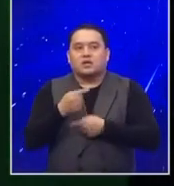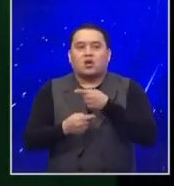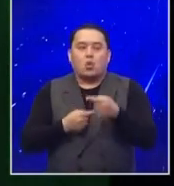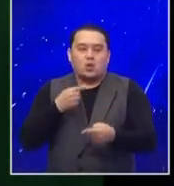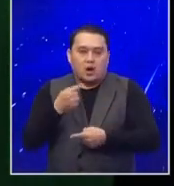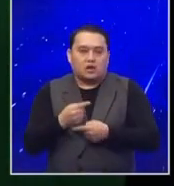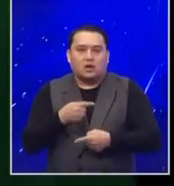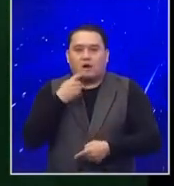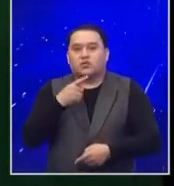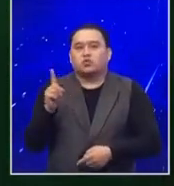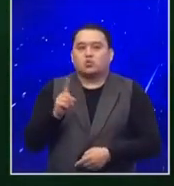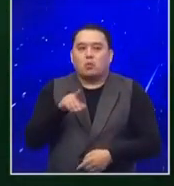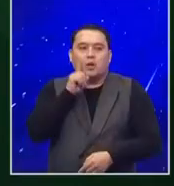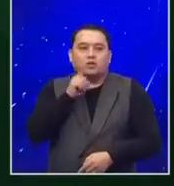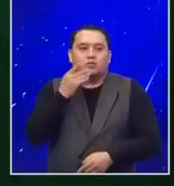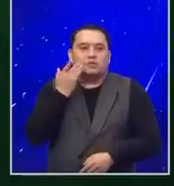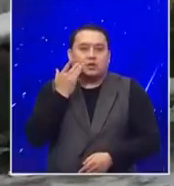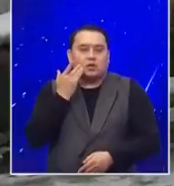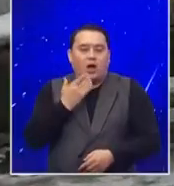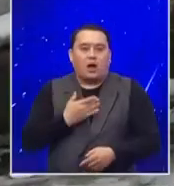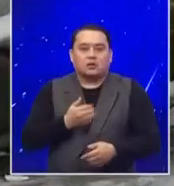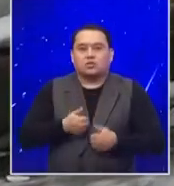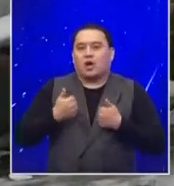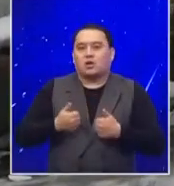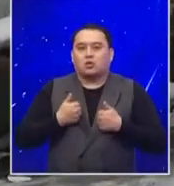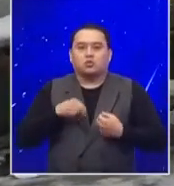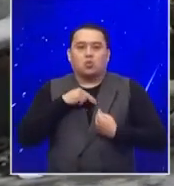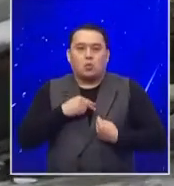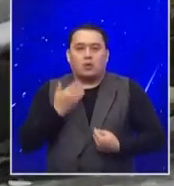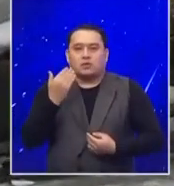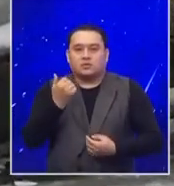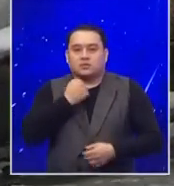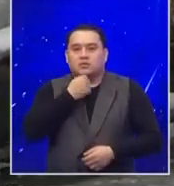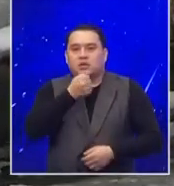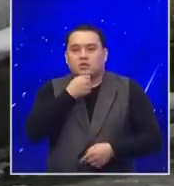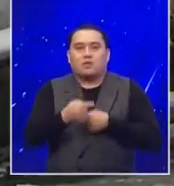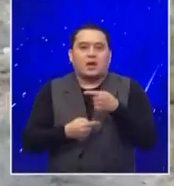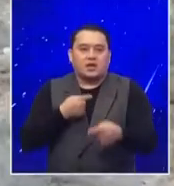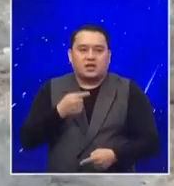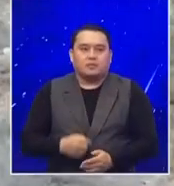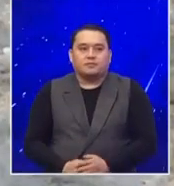регулярно и отмечает, что молодежь всегда искренне и старательно трудится на благо старшего поколения.